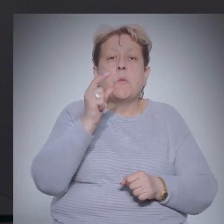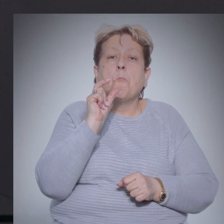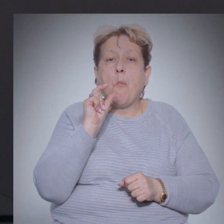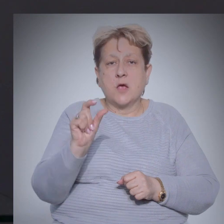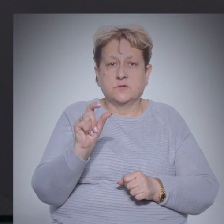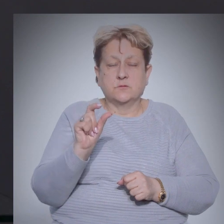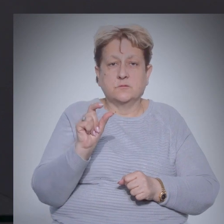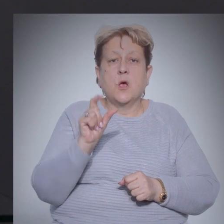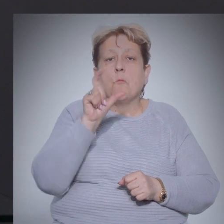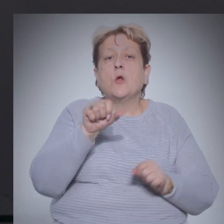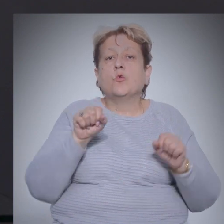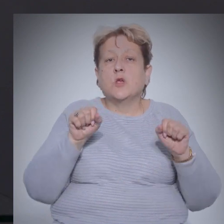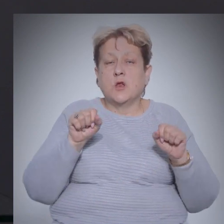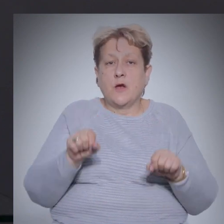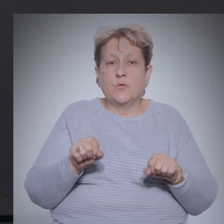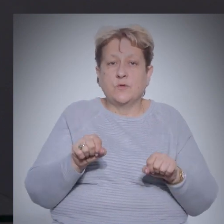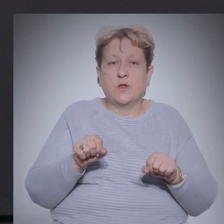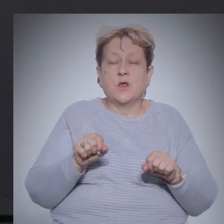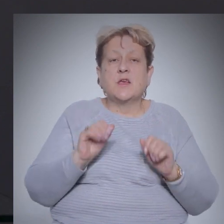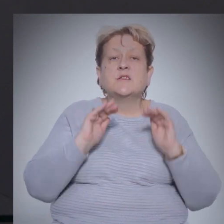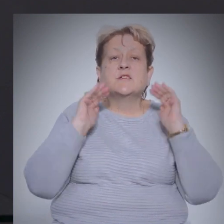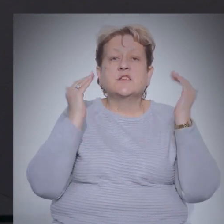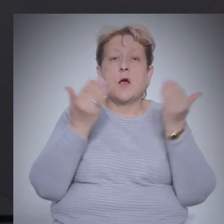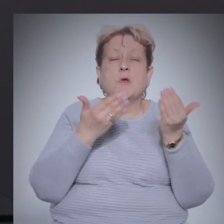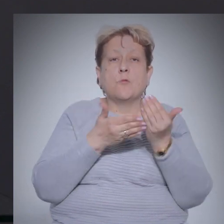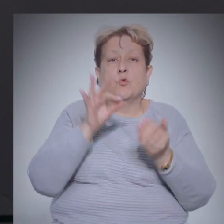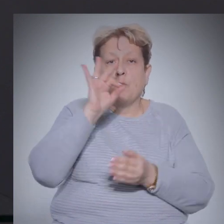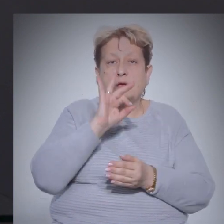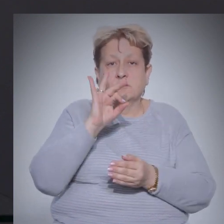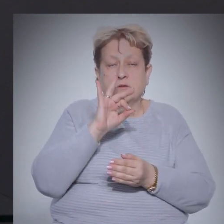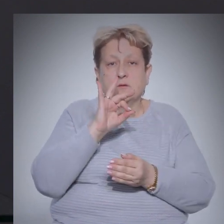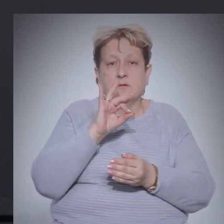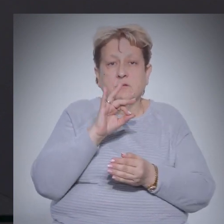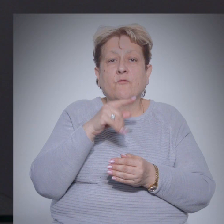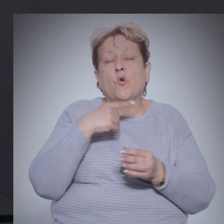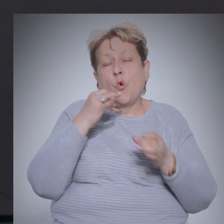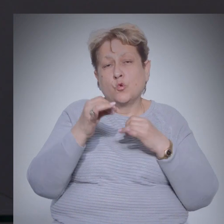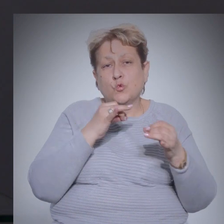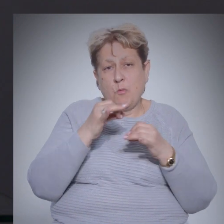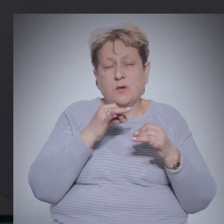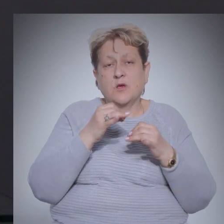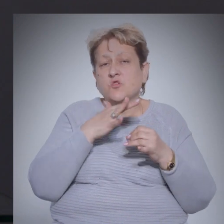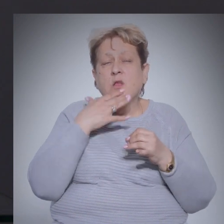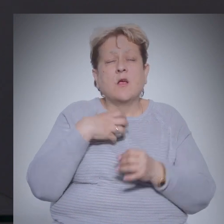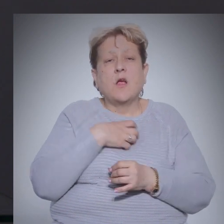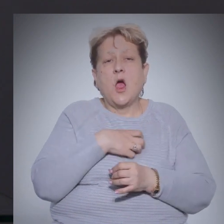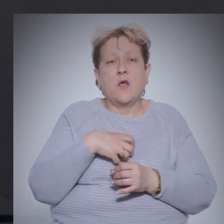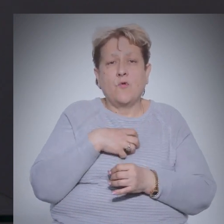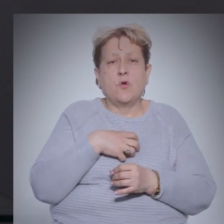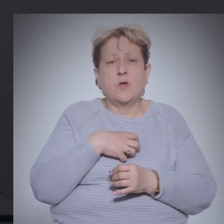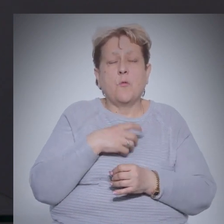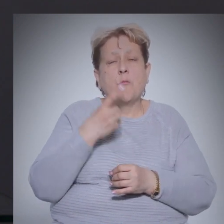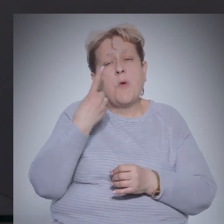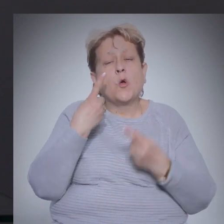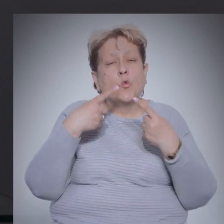իրավունքի մի մաս։ Մարդու իրավունքների սամանապակման մասին և որ խոսում ենք շատ